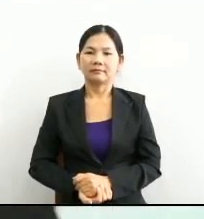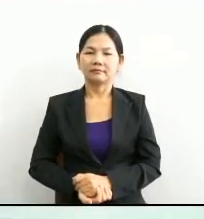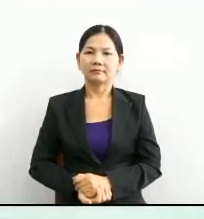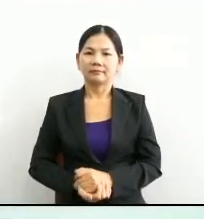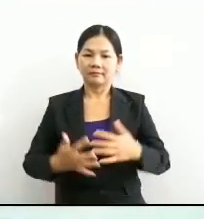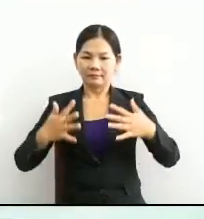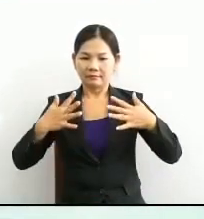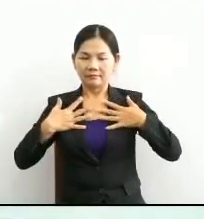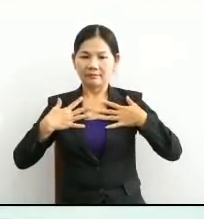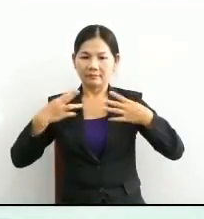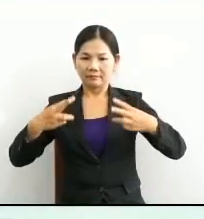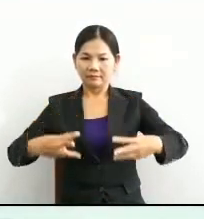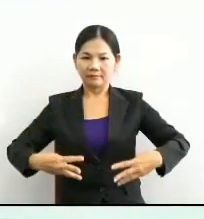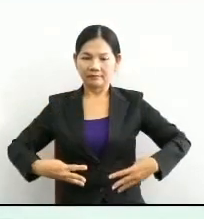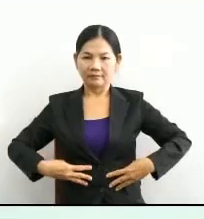cái da